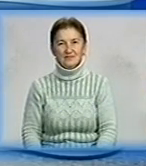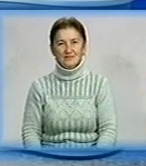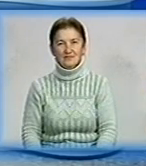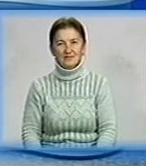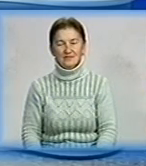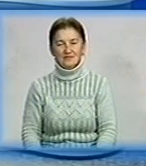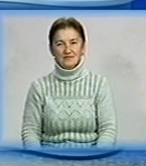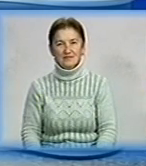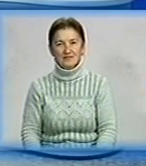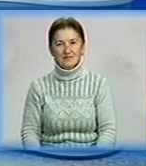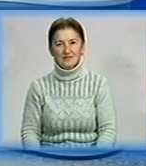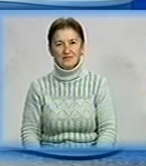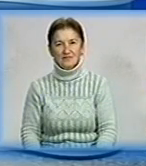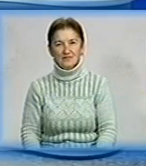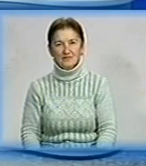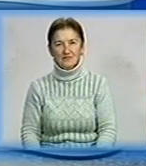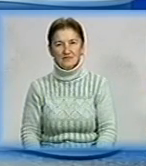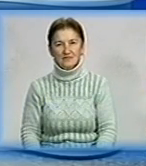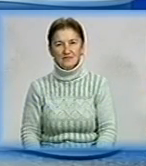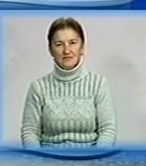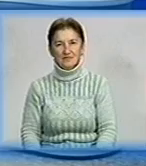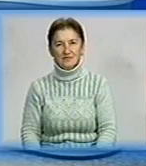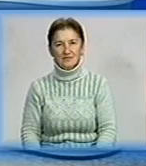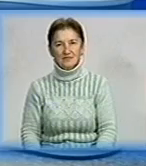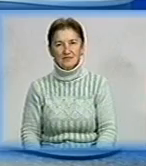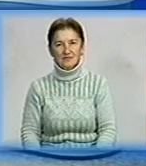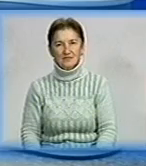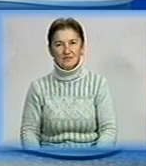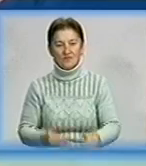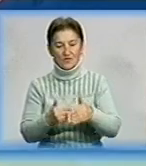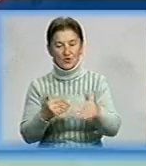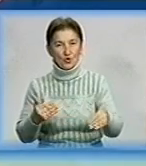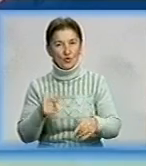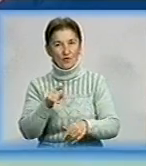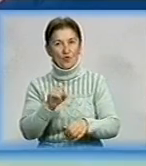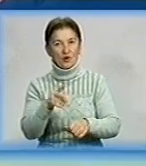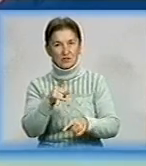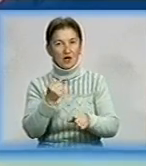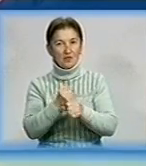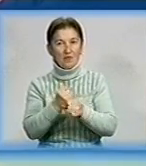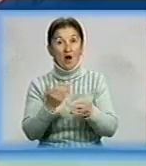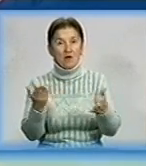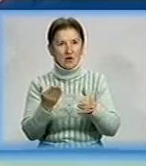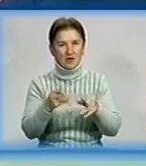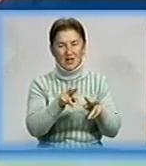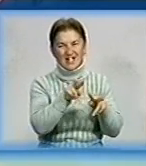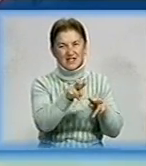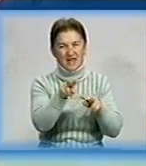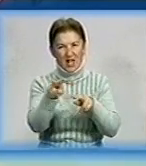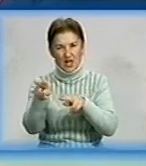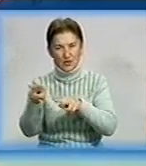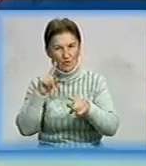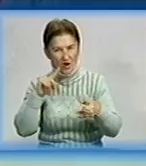rapid perception, without having done any research, is that До того, как я еще сделал хоть какие-то исследования здесь, мое первое